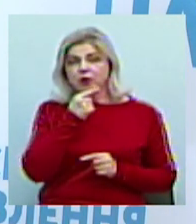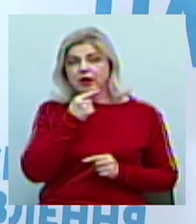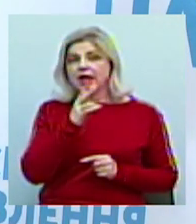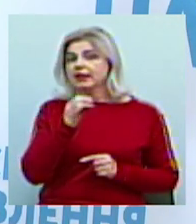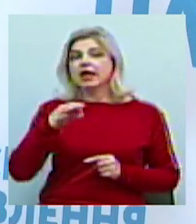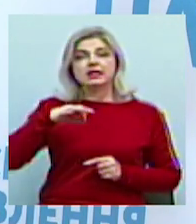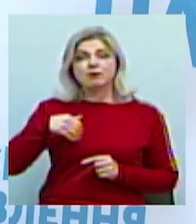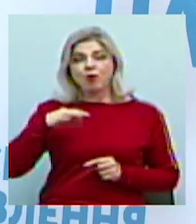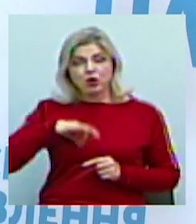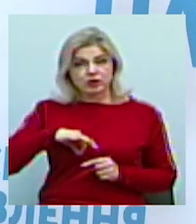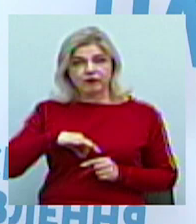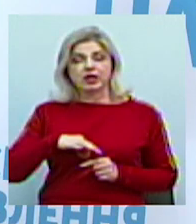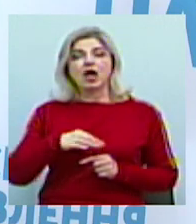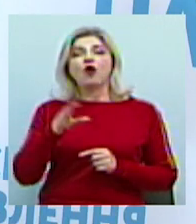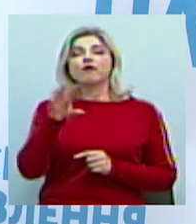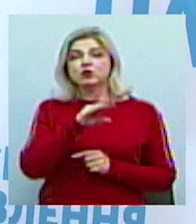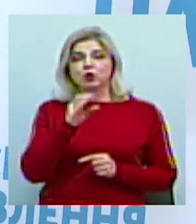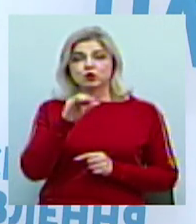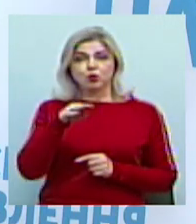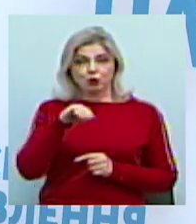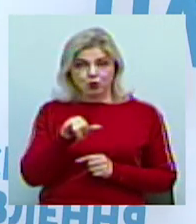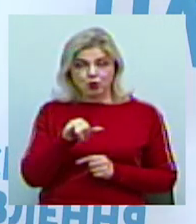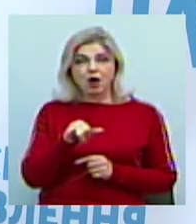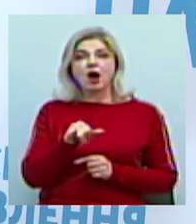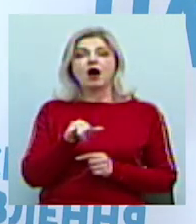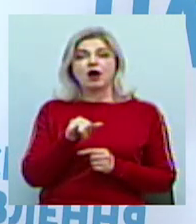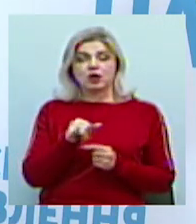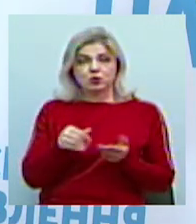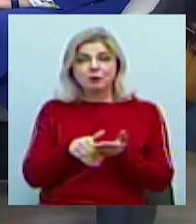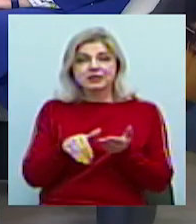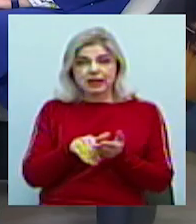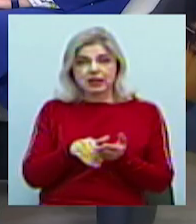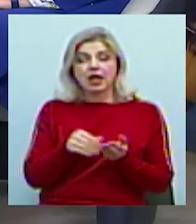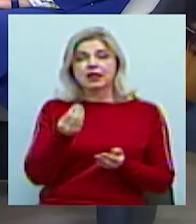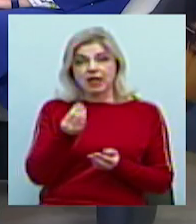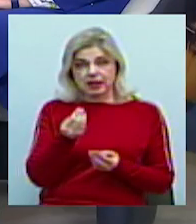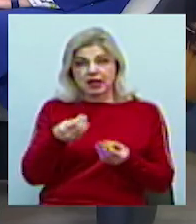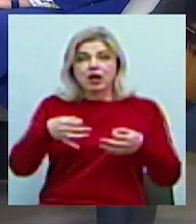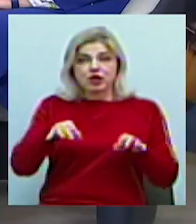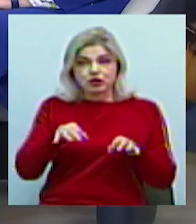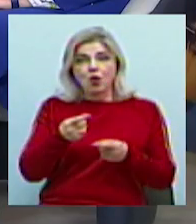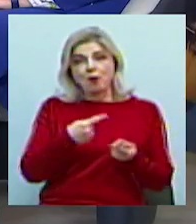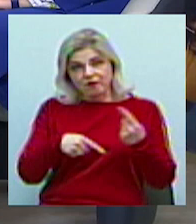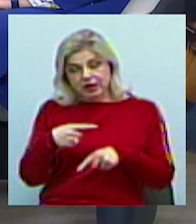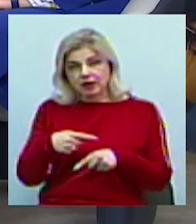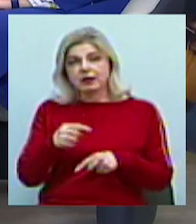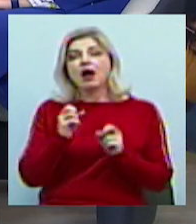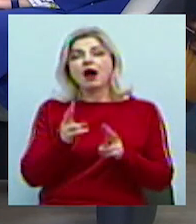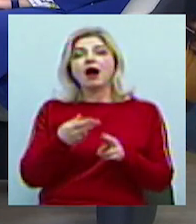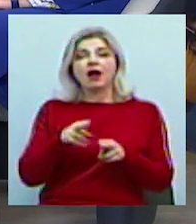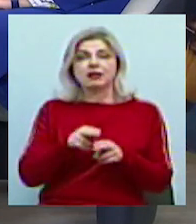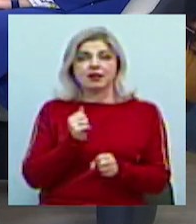всю суму житлової субсидії, то цю різницю їй повертають? Чи так це? І поясніть докладніше, як це